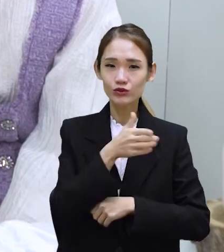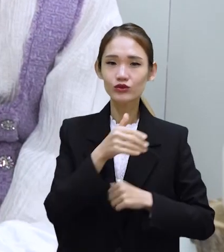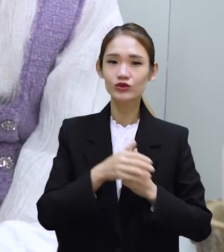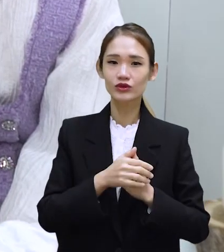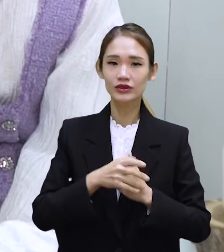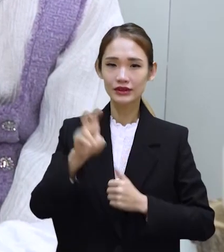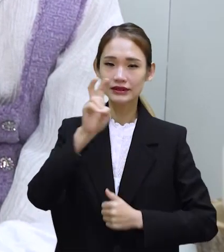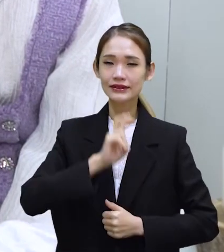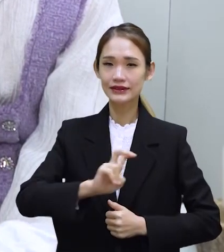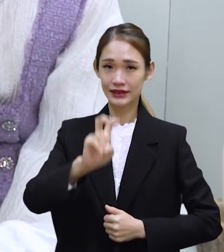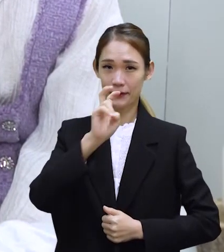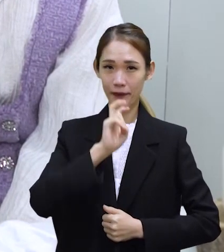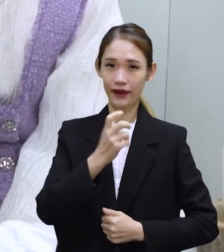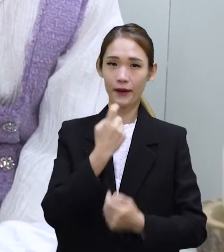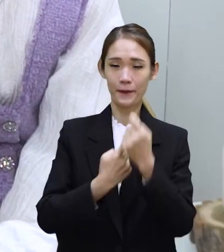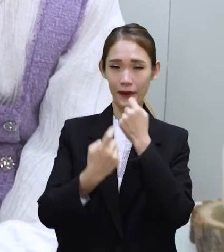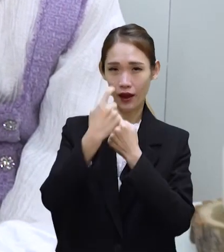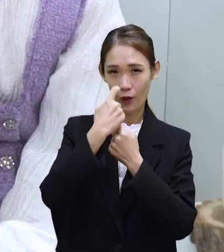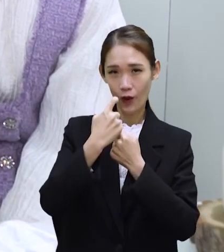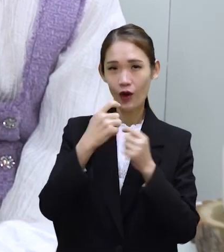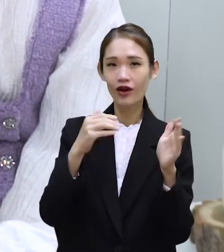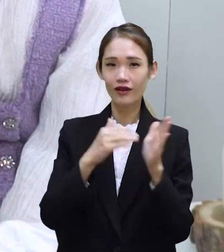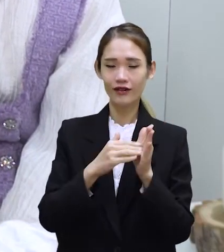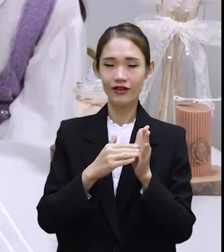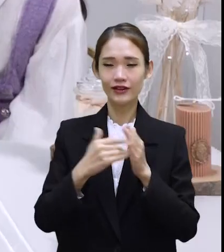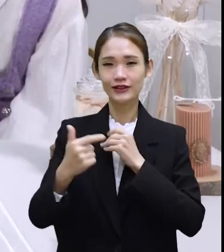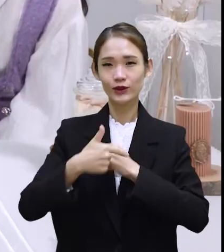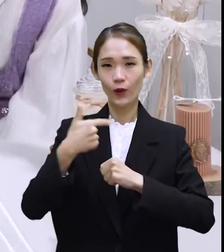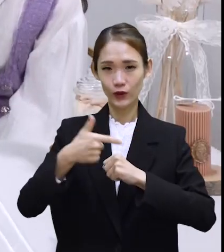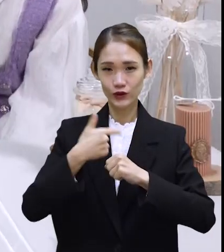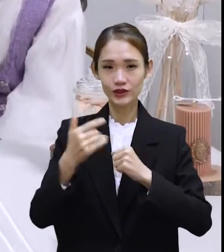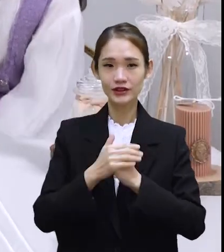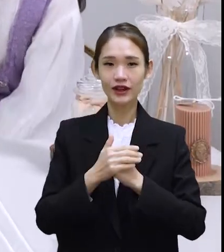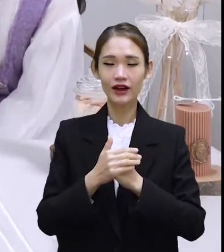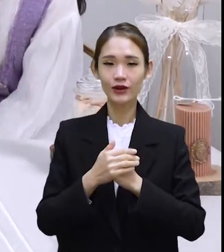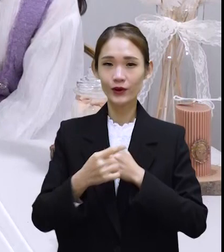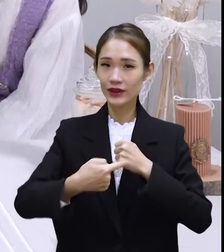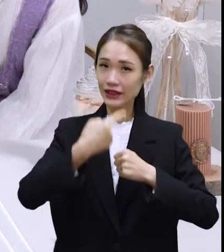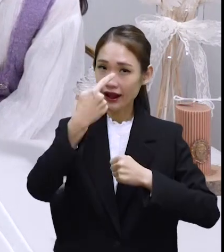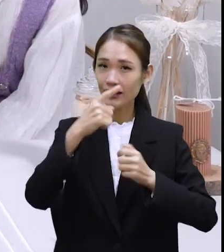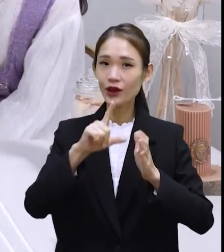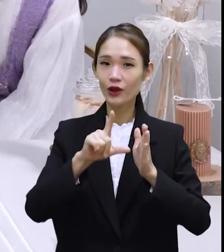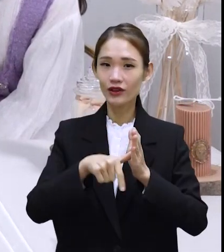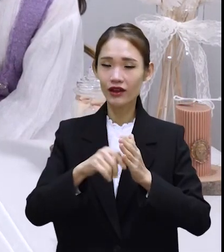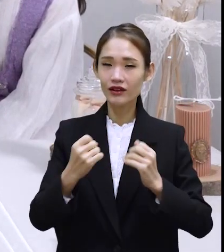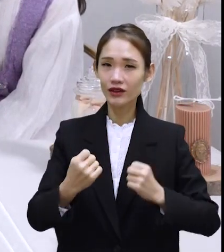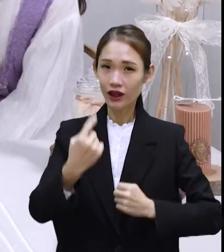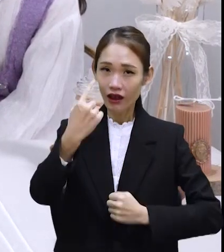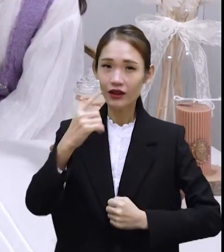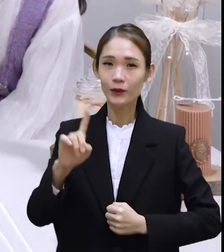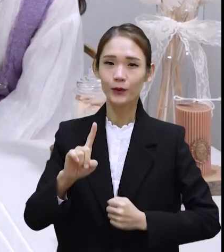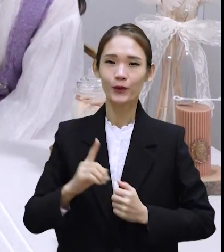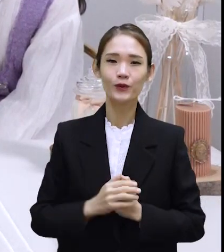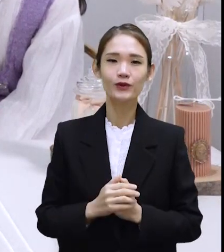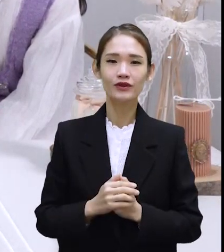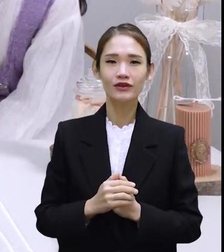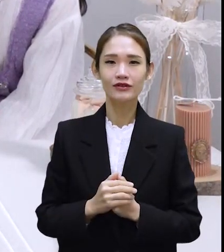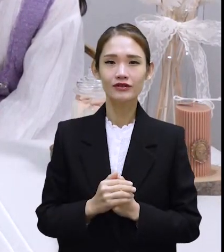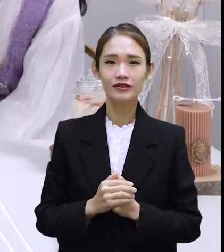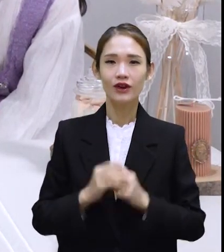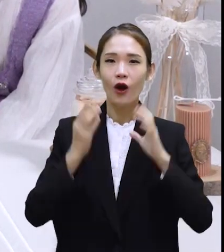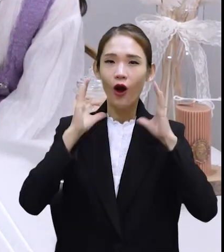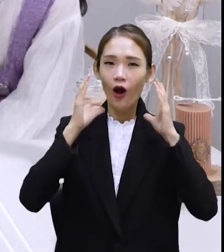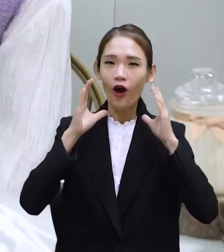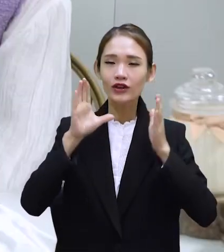때부터 국악을 해 하게 됐어요 초등학교때부터 지원이 주던 그 때 어떻고 어떤 계기로 시작 했던